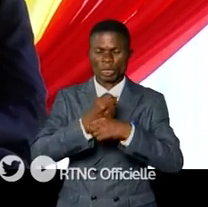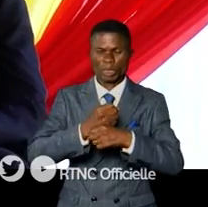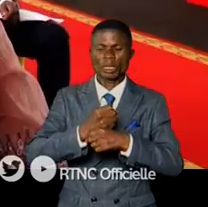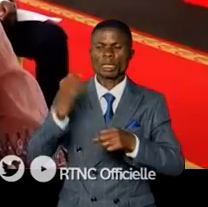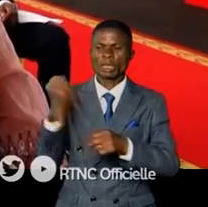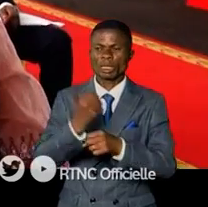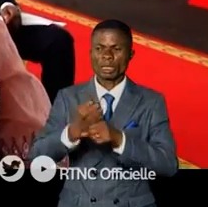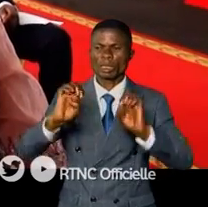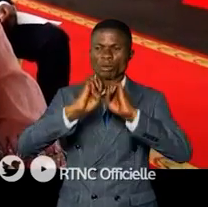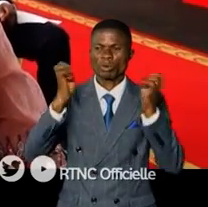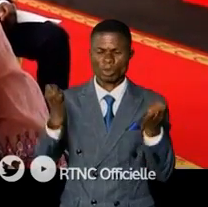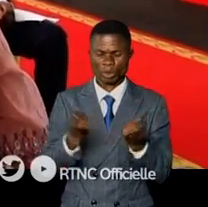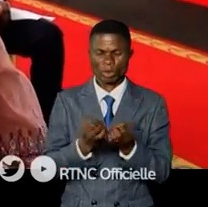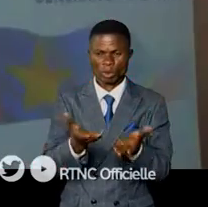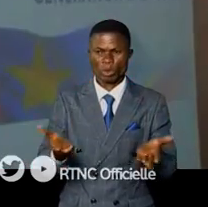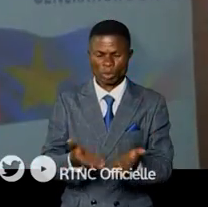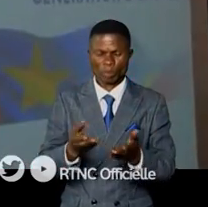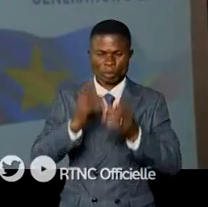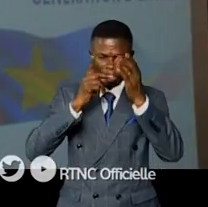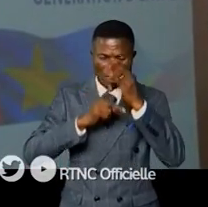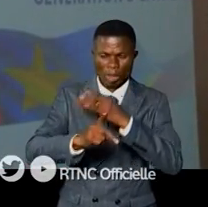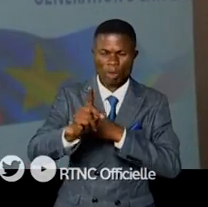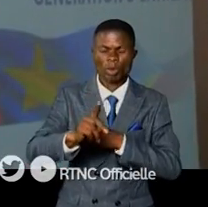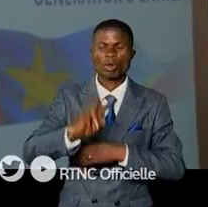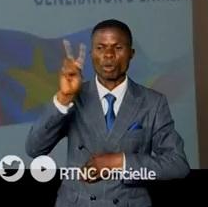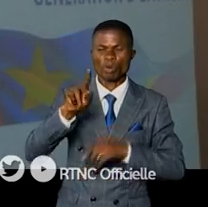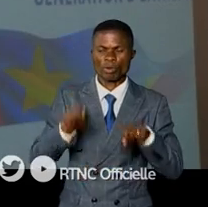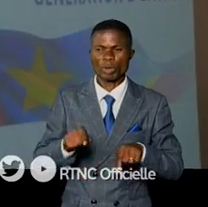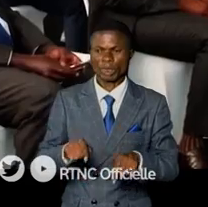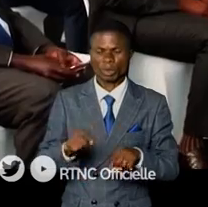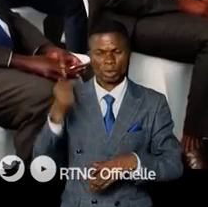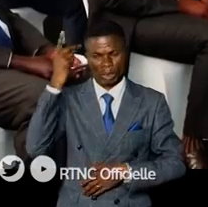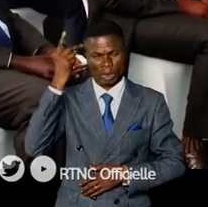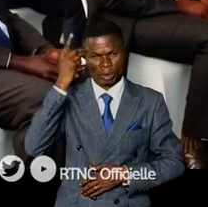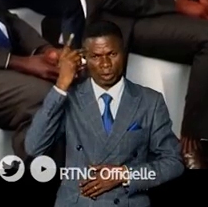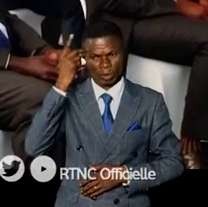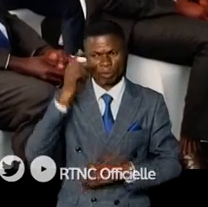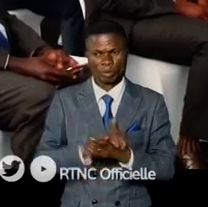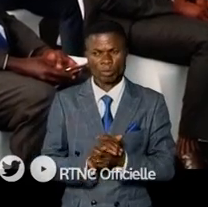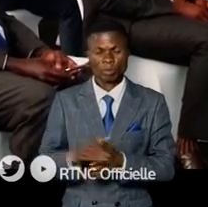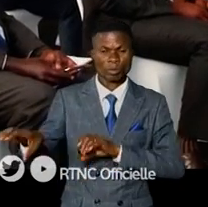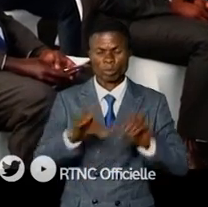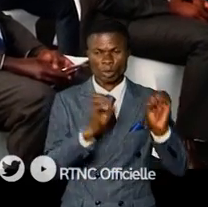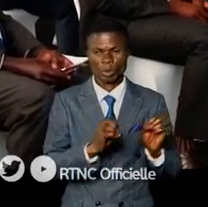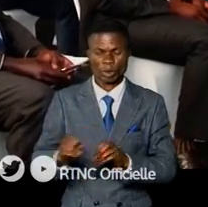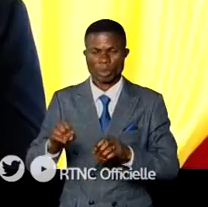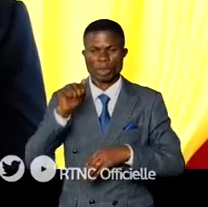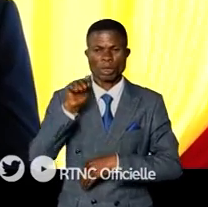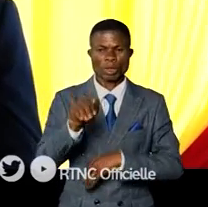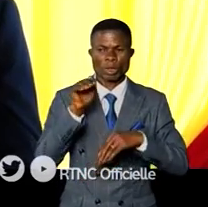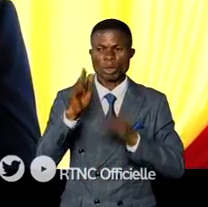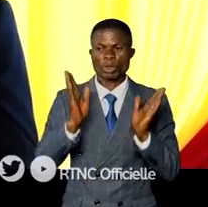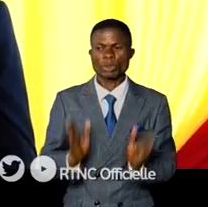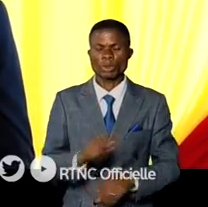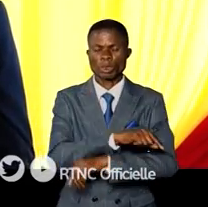local qui ont été proclamés ce vendredi lors d'une cérémonie officielle à Kinshasa. L'événement a été présidé par les directeurs de cabinet du